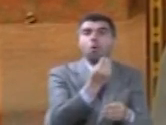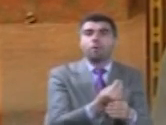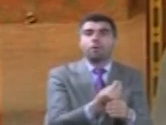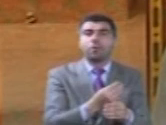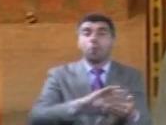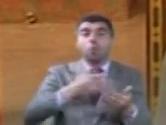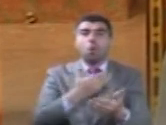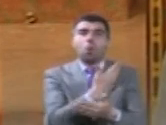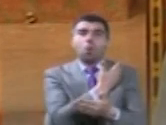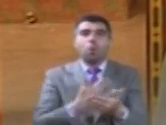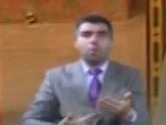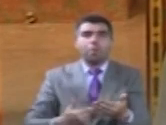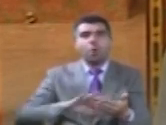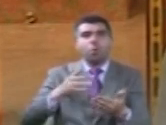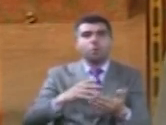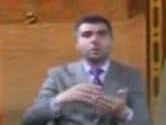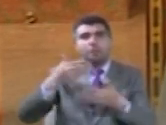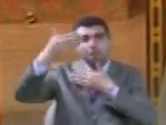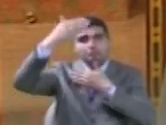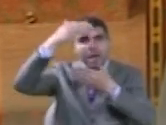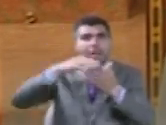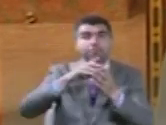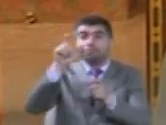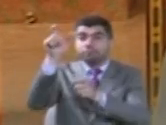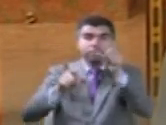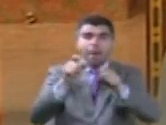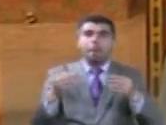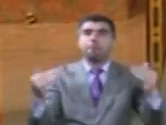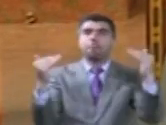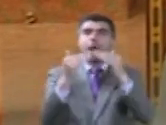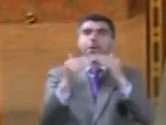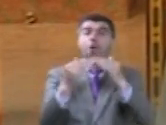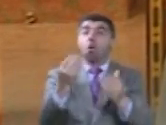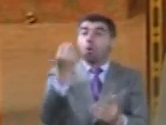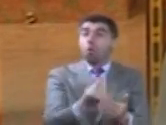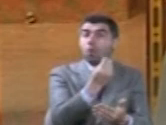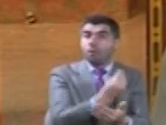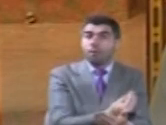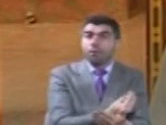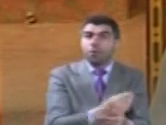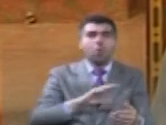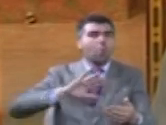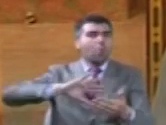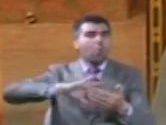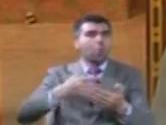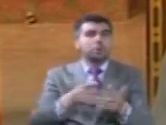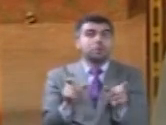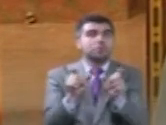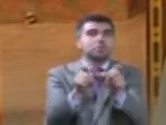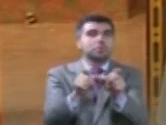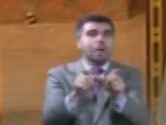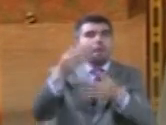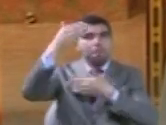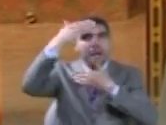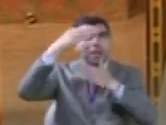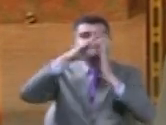شأن الحكومة، بل هو شأن الدولة، بل هو شأن المواطنين. حماية الأطفال هو في رقبة الجميع، لا يمكن أن